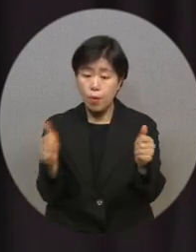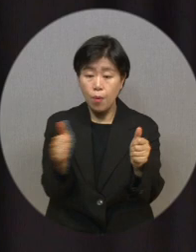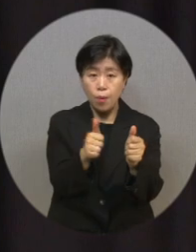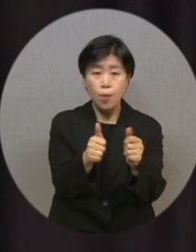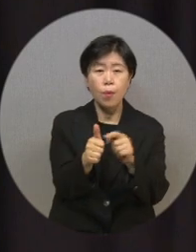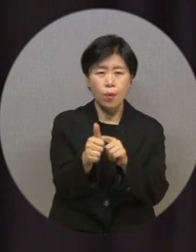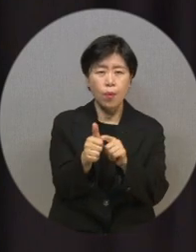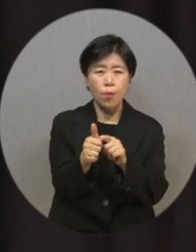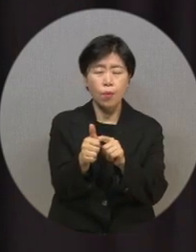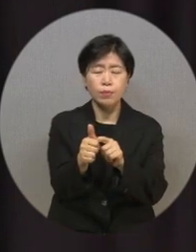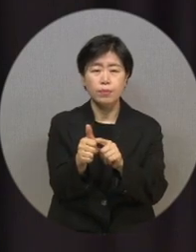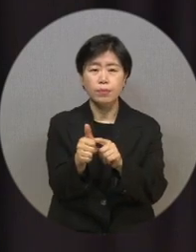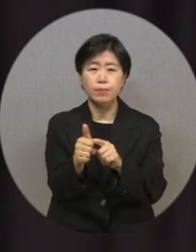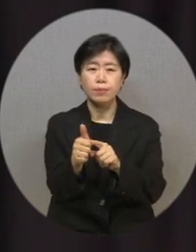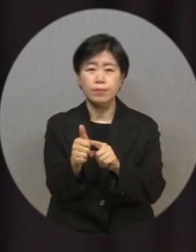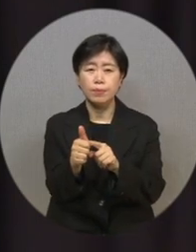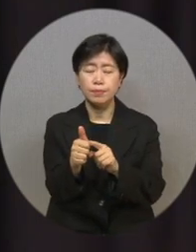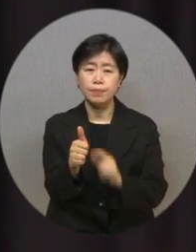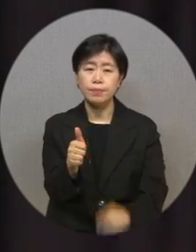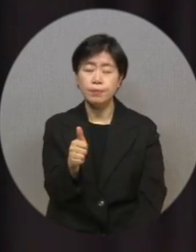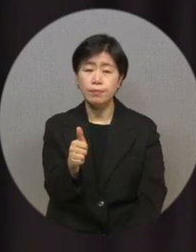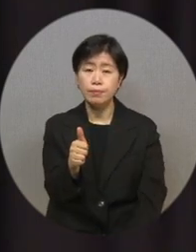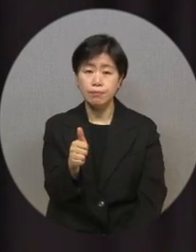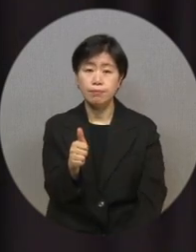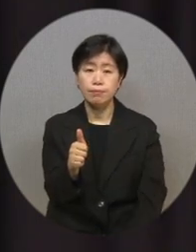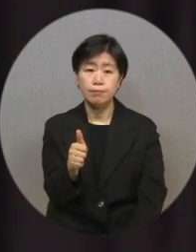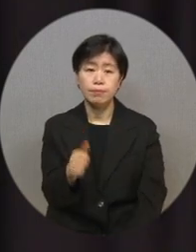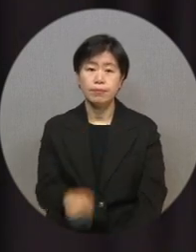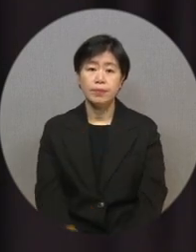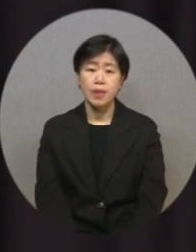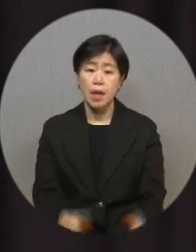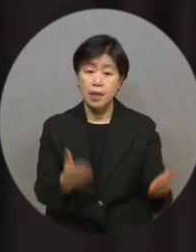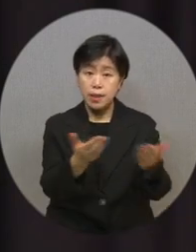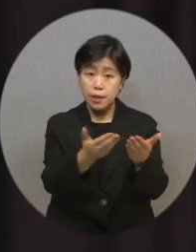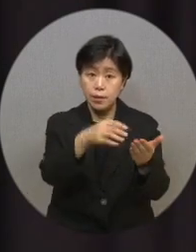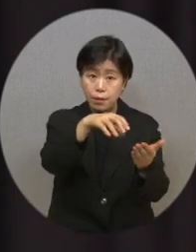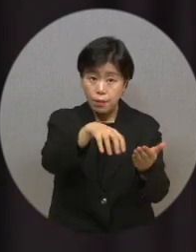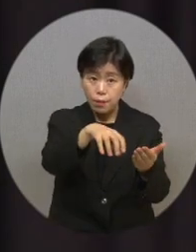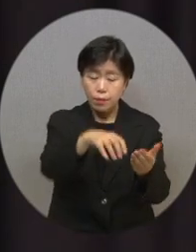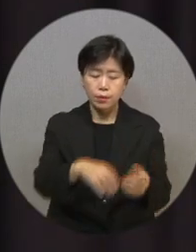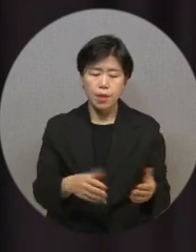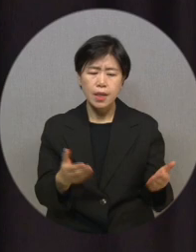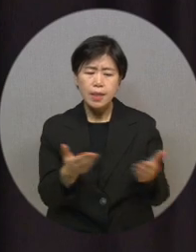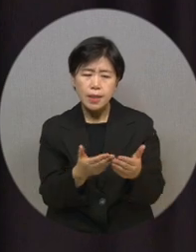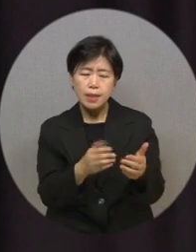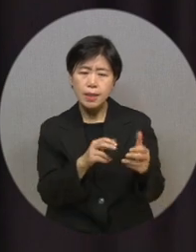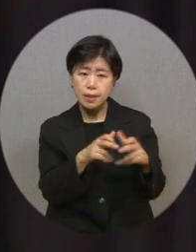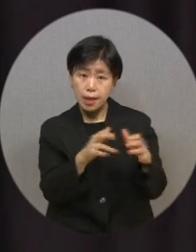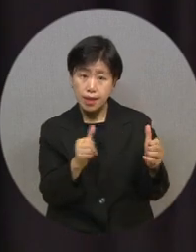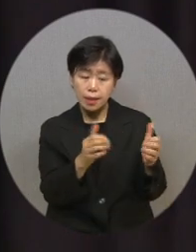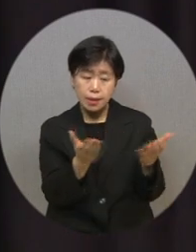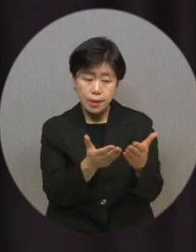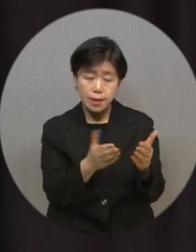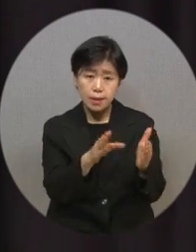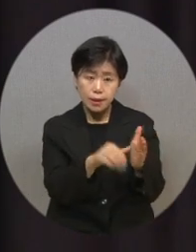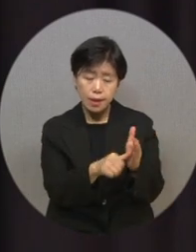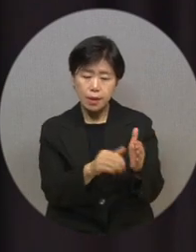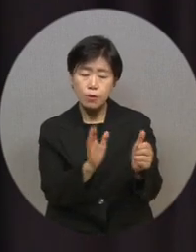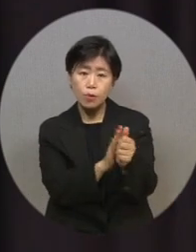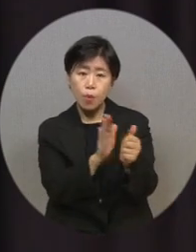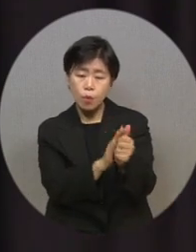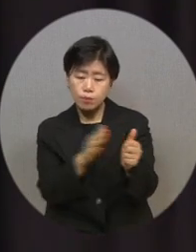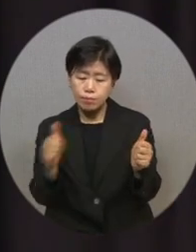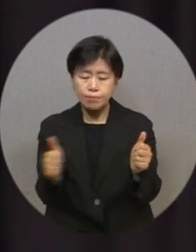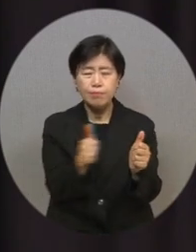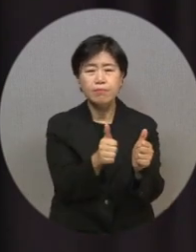제도 비슷하다고 보시면 되는데네 요거는 이제 근로 현장에서 근로를 지원하기 위한 제도입니다 그래서 근로 하시는